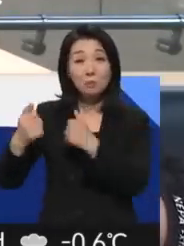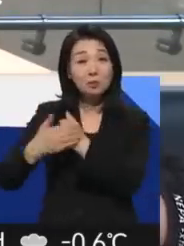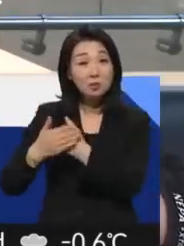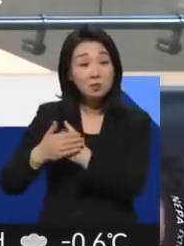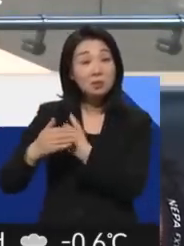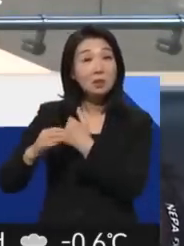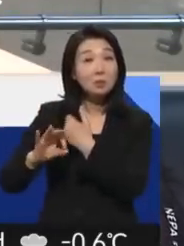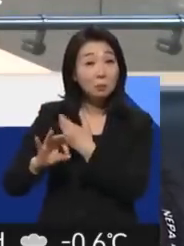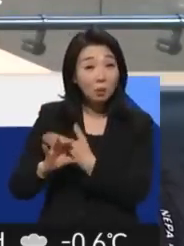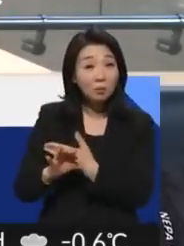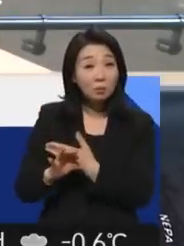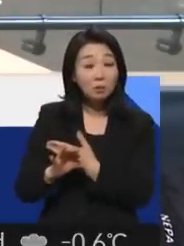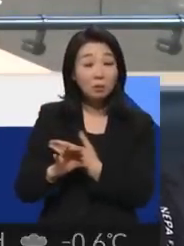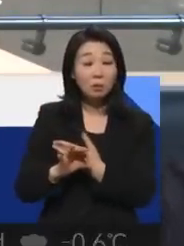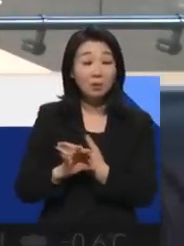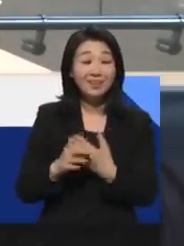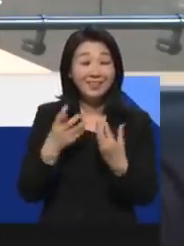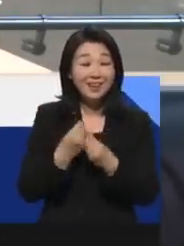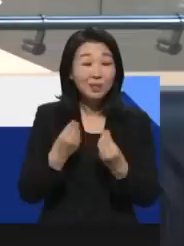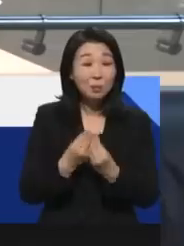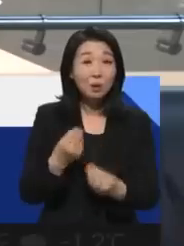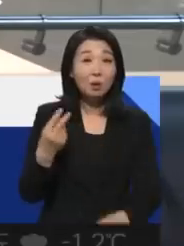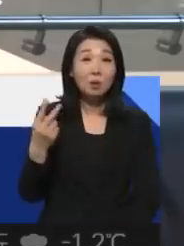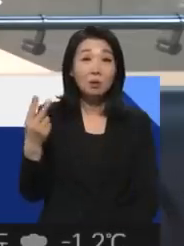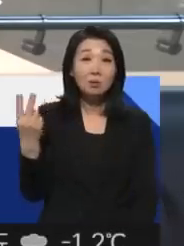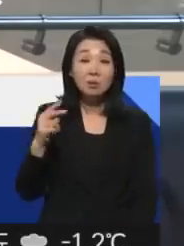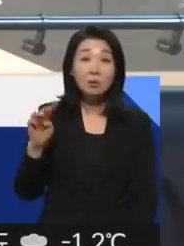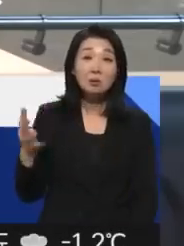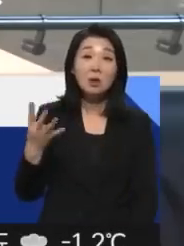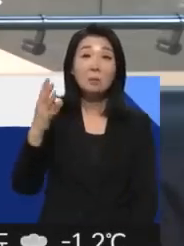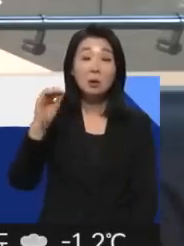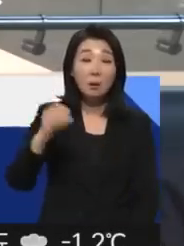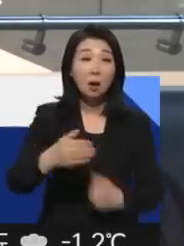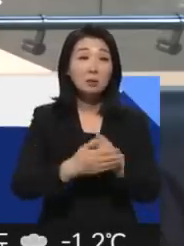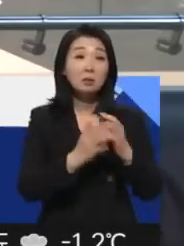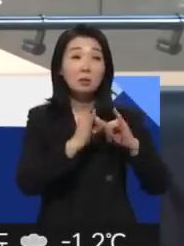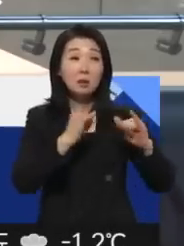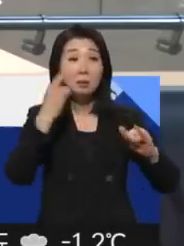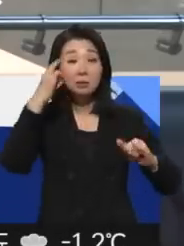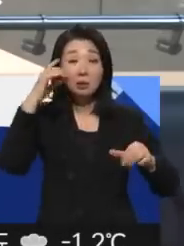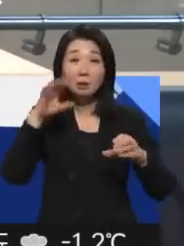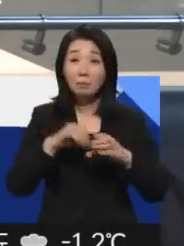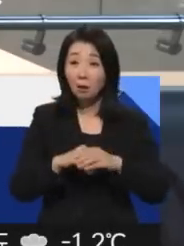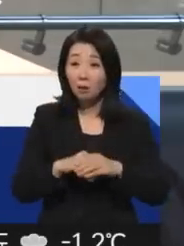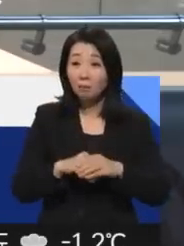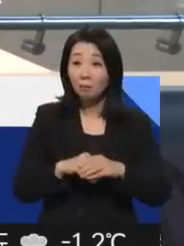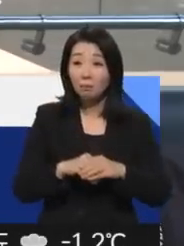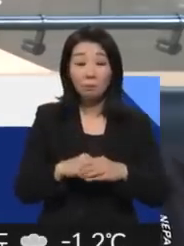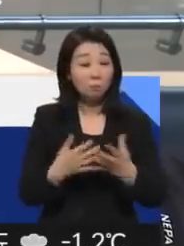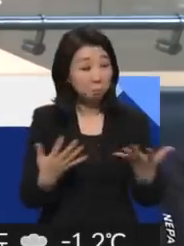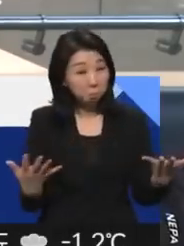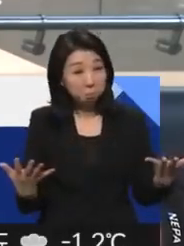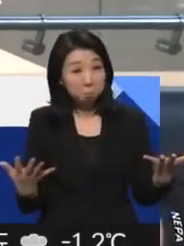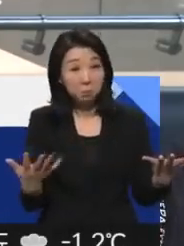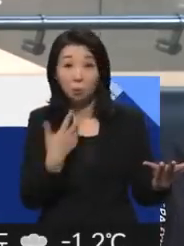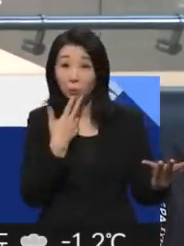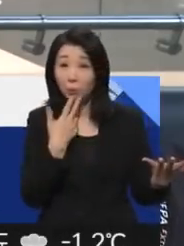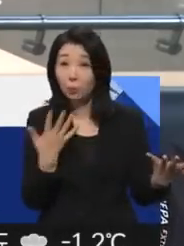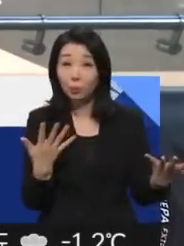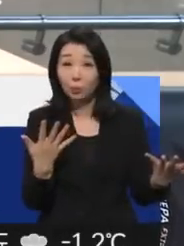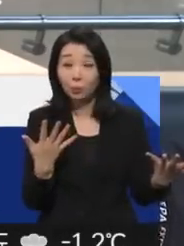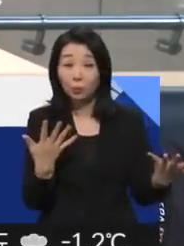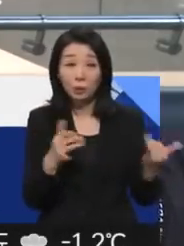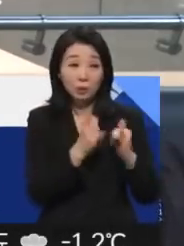때 그러면 2,400만 우리 지지자들은 의견이 반영할 수 있는 통로를 전혀 없다.